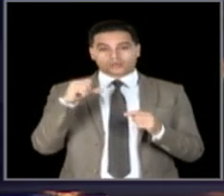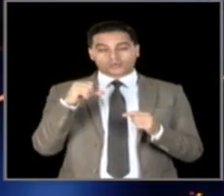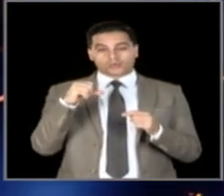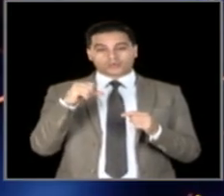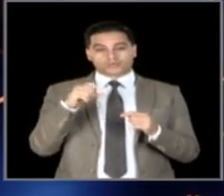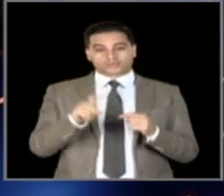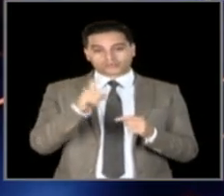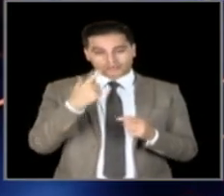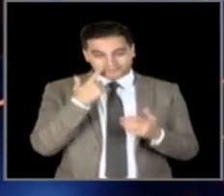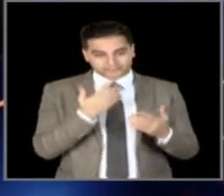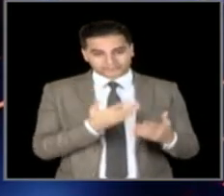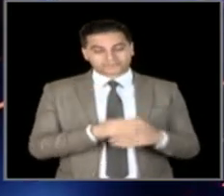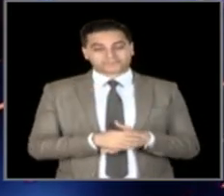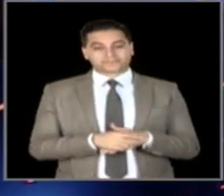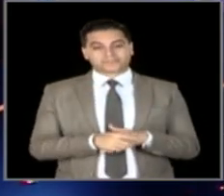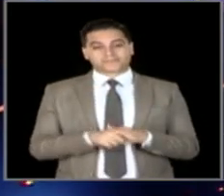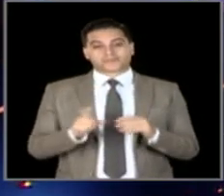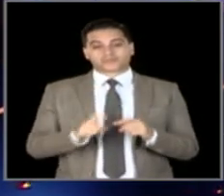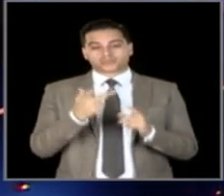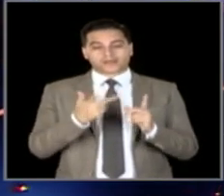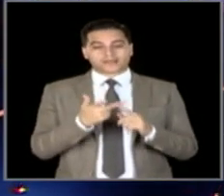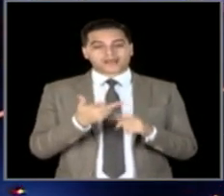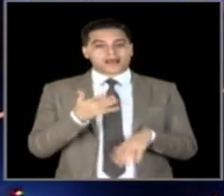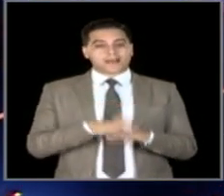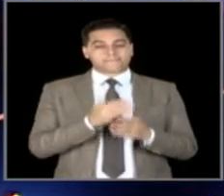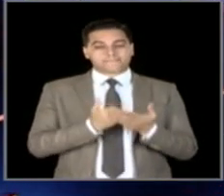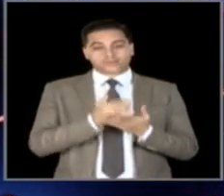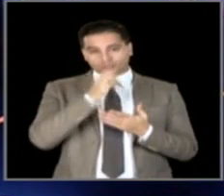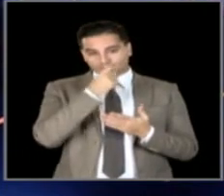يا كرولس السؤال الثالت لمدرسه